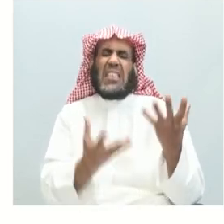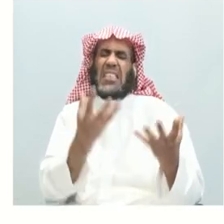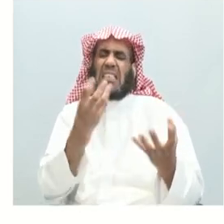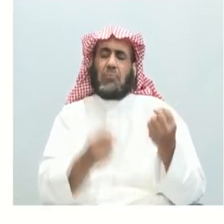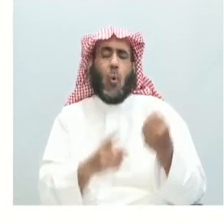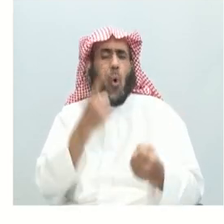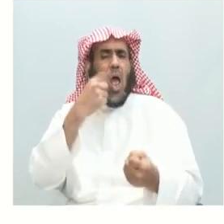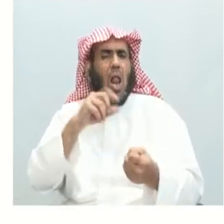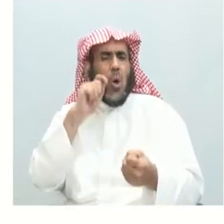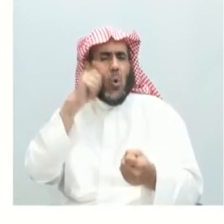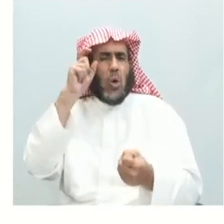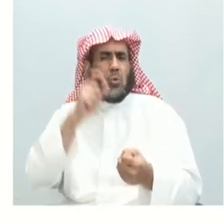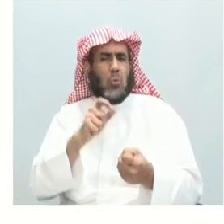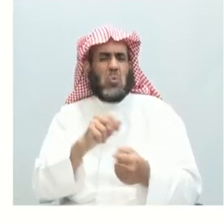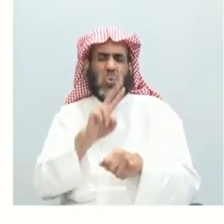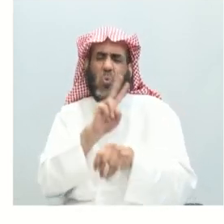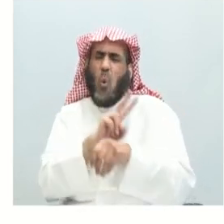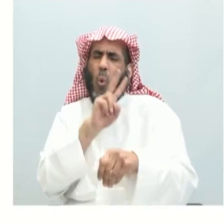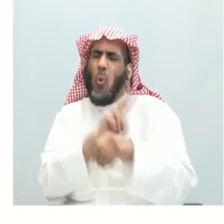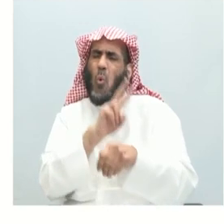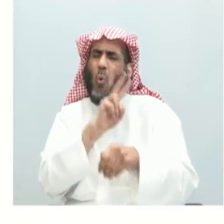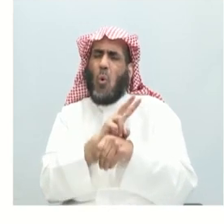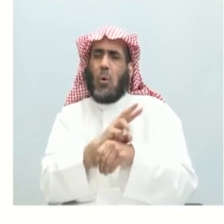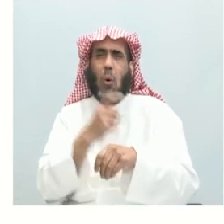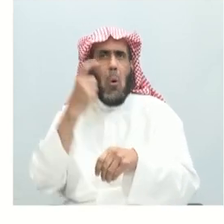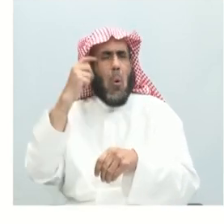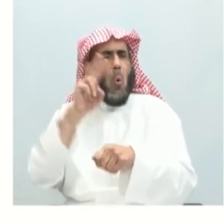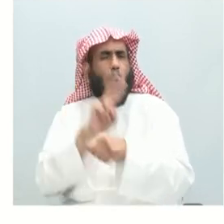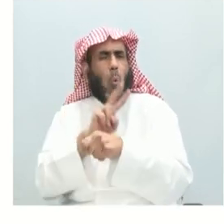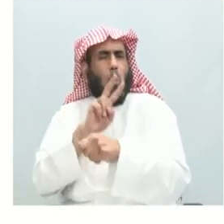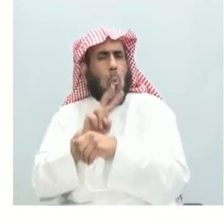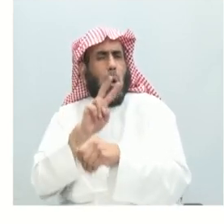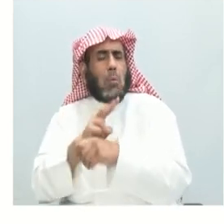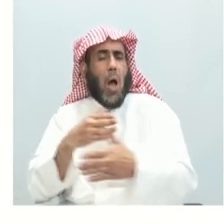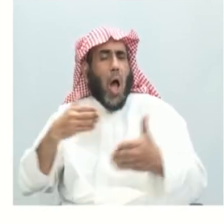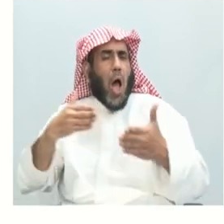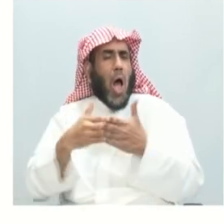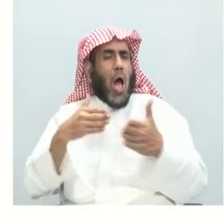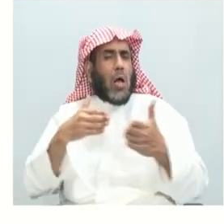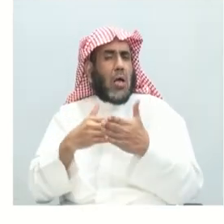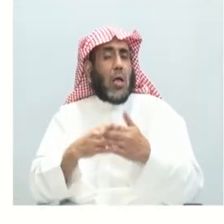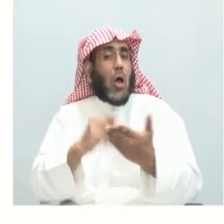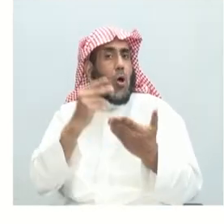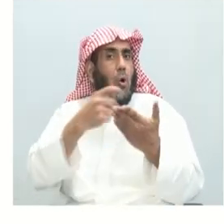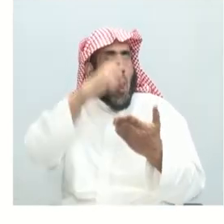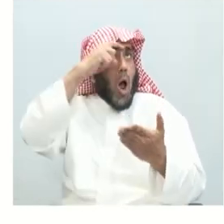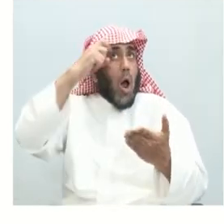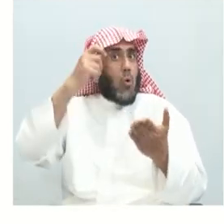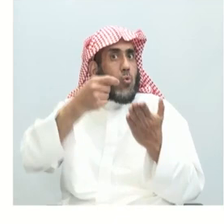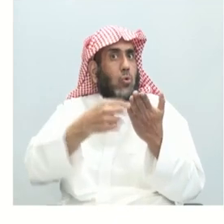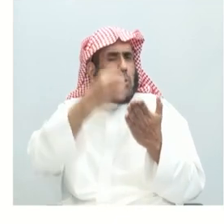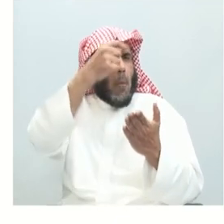يزال الرجل يكذب ويتحرى الكذب حتى يكتب عند